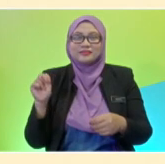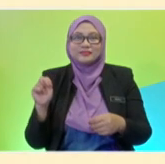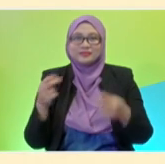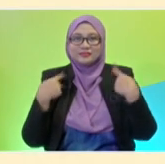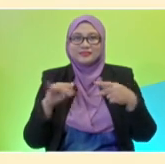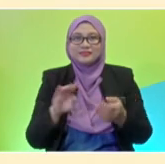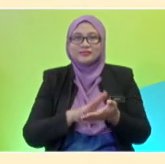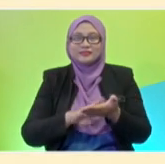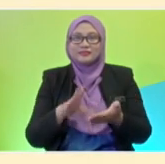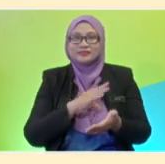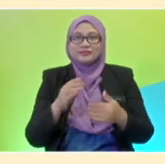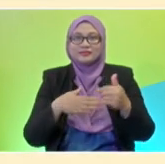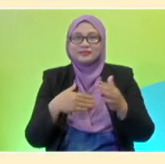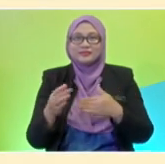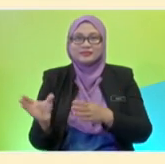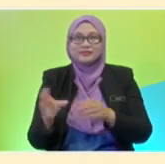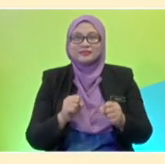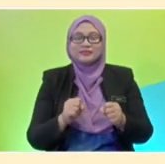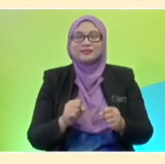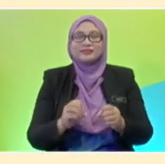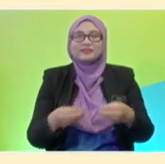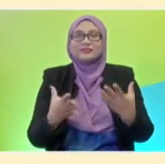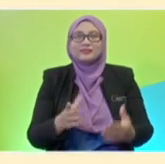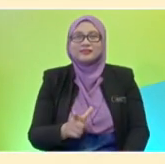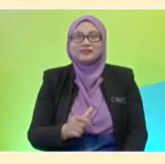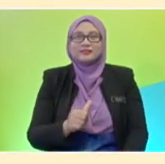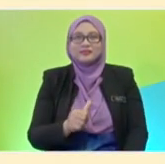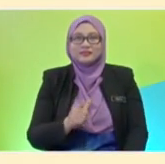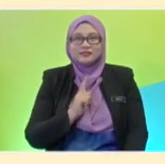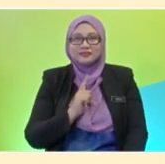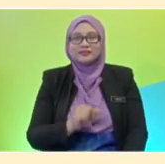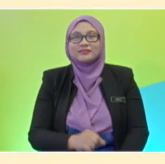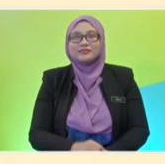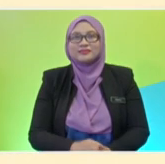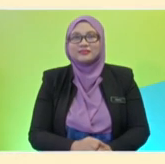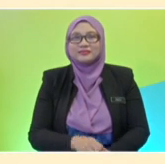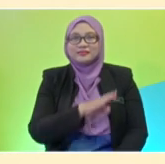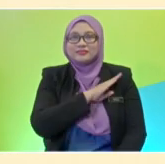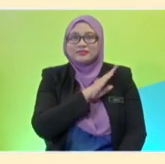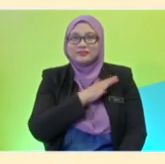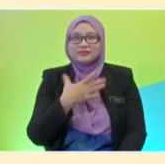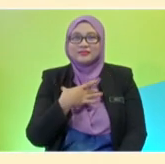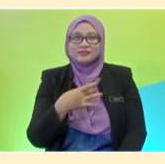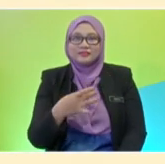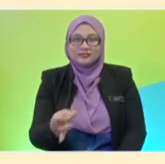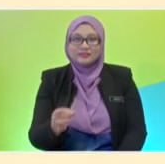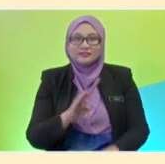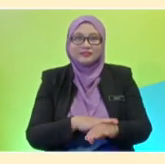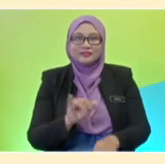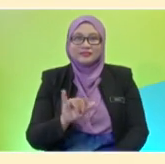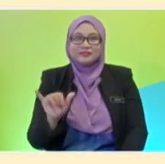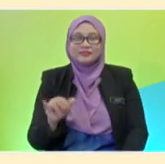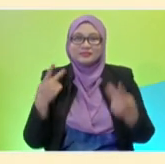kehendak itu menarik banyak pelanggan keadaan tersebut menyebabkan majikan Isan suka kepadanya kedai itu telah